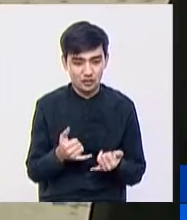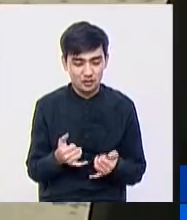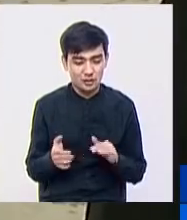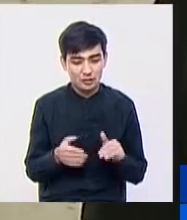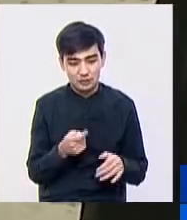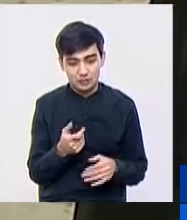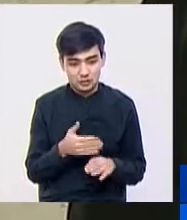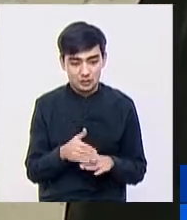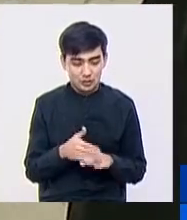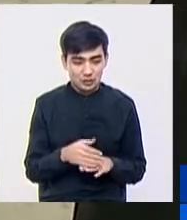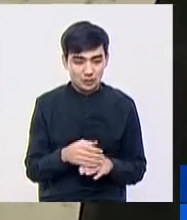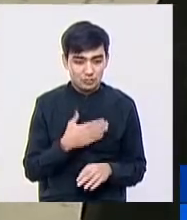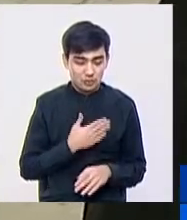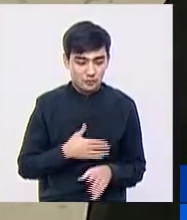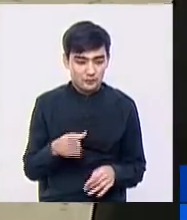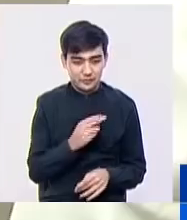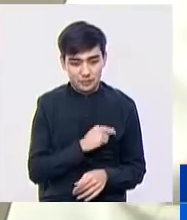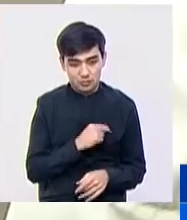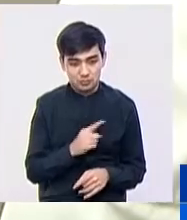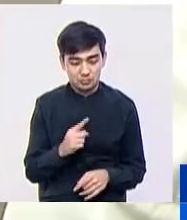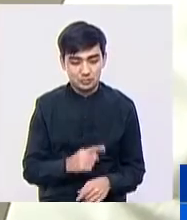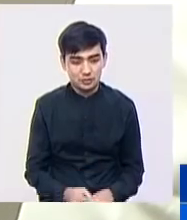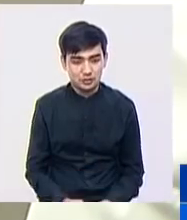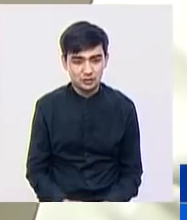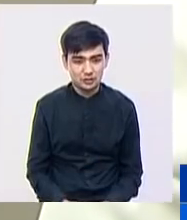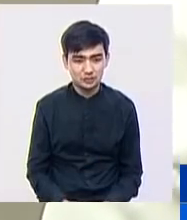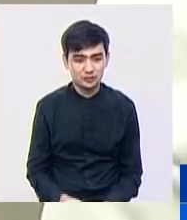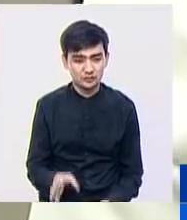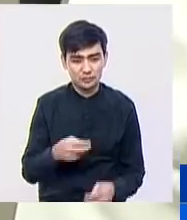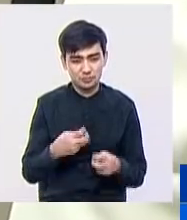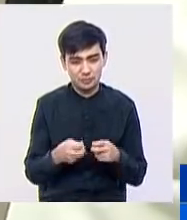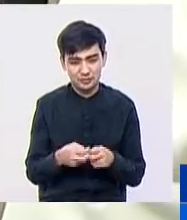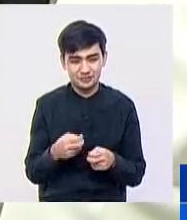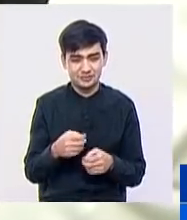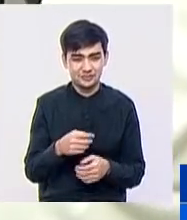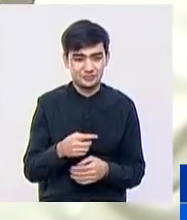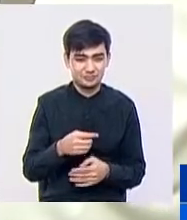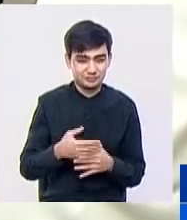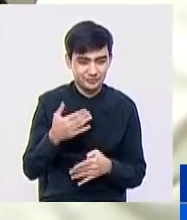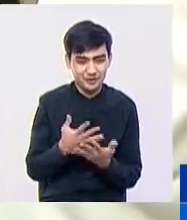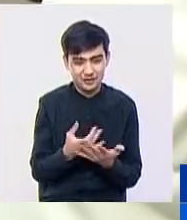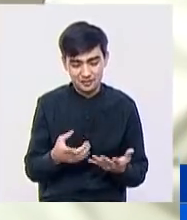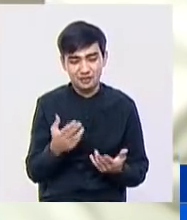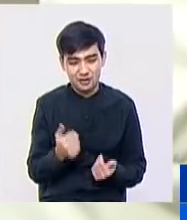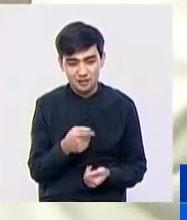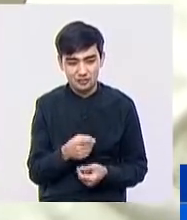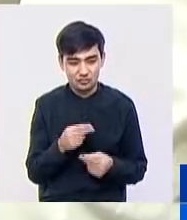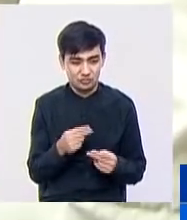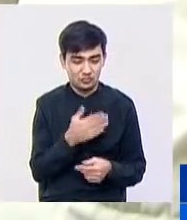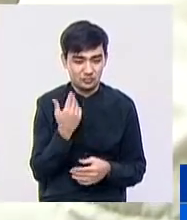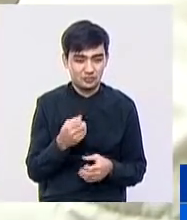уже более спокойно, все работает. А то, что разрушены здания, это, конечно, неправильно. Это, я считаю, что